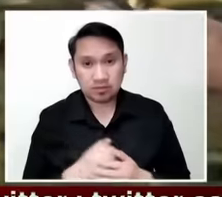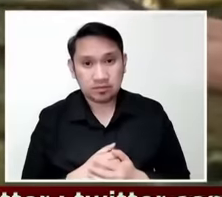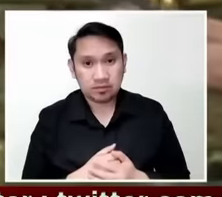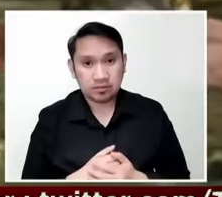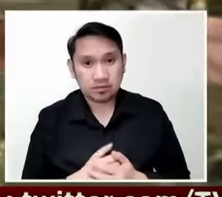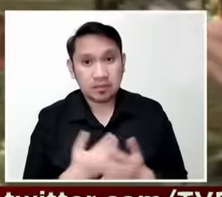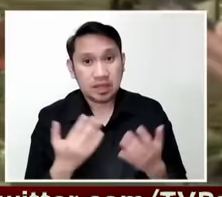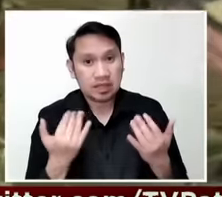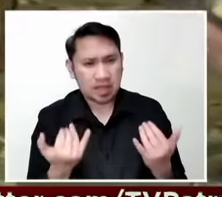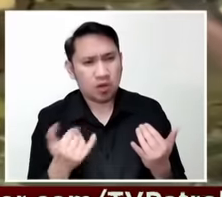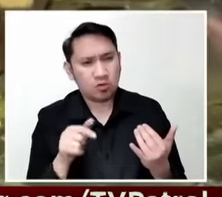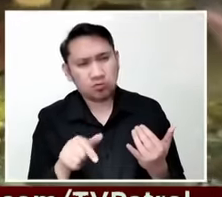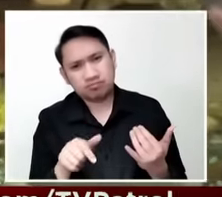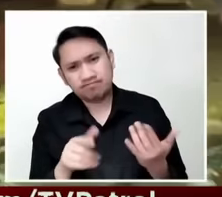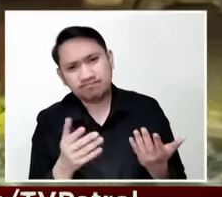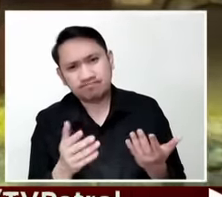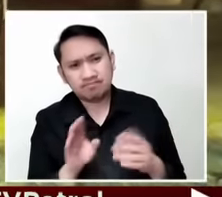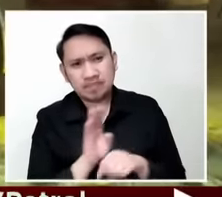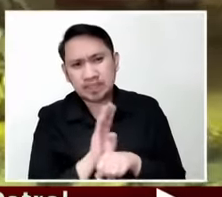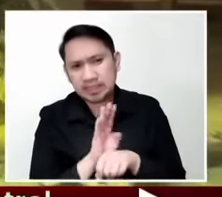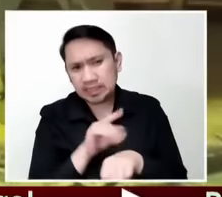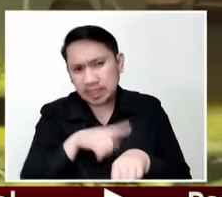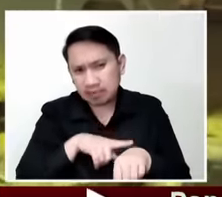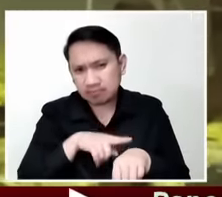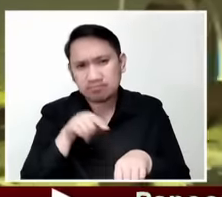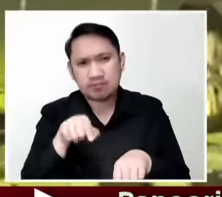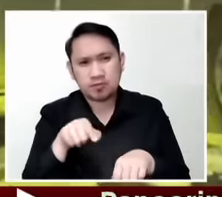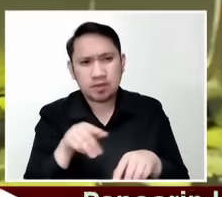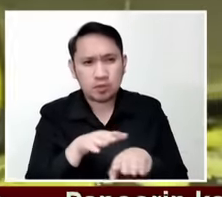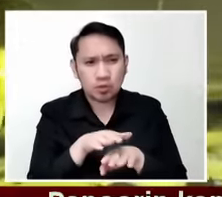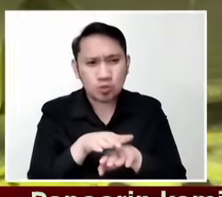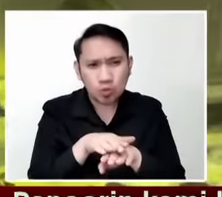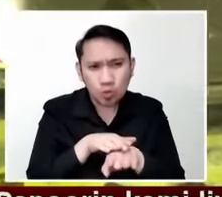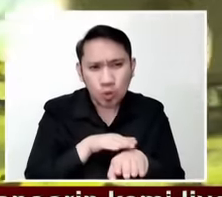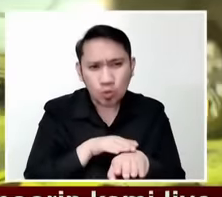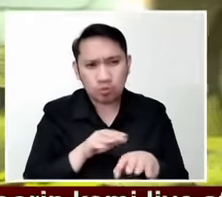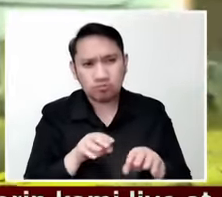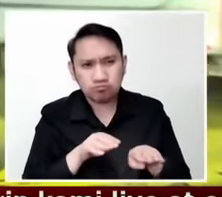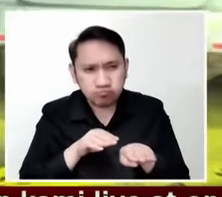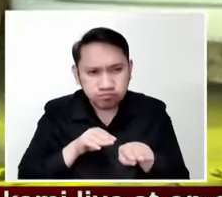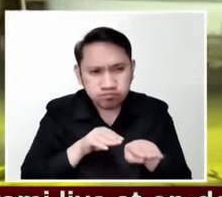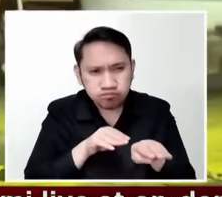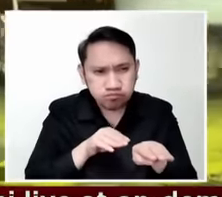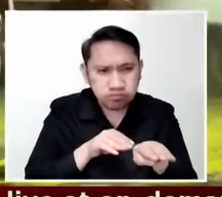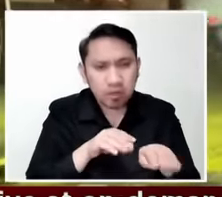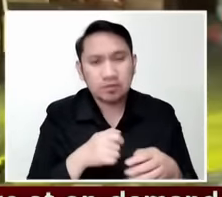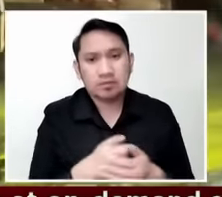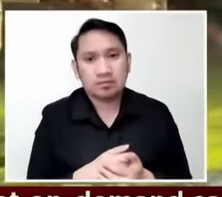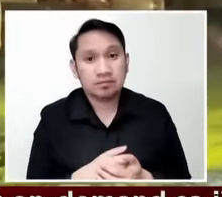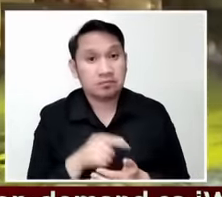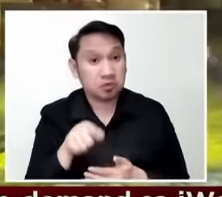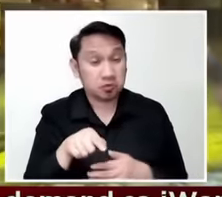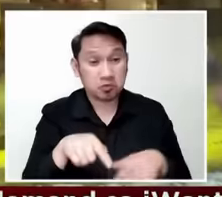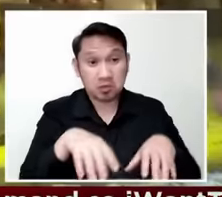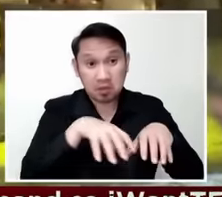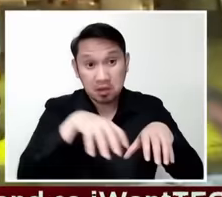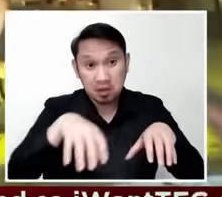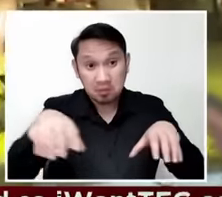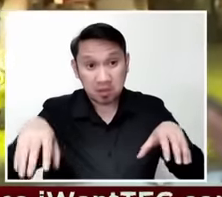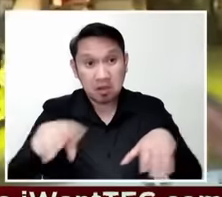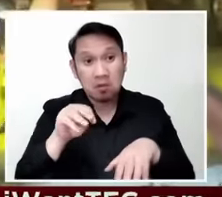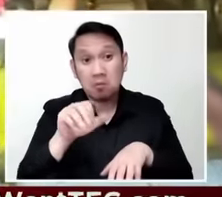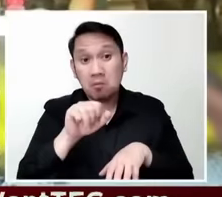ulit kaya naman may pagbagal na ng daloy ng mga sasakyan dito sa northbound lane ng EDSA, tapat lamang ng magkakatabing mall sa gilid ng